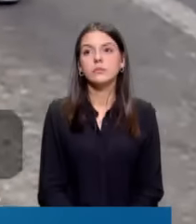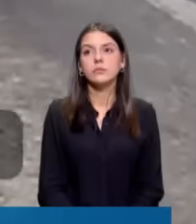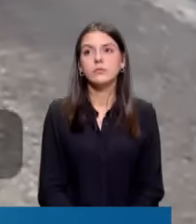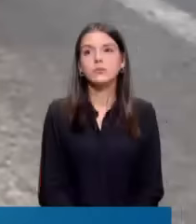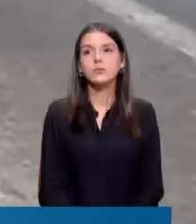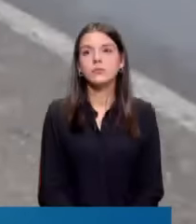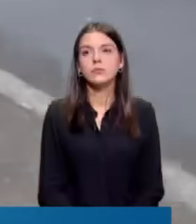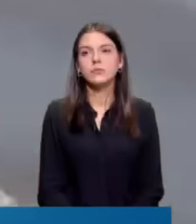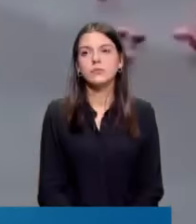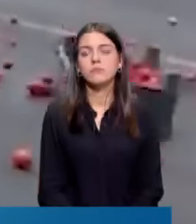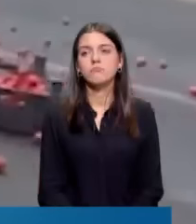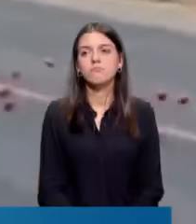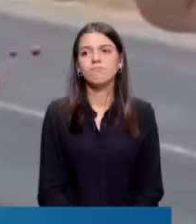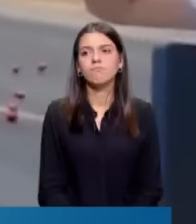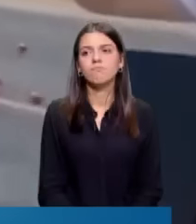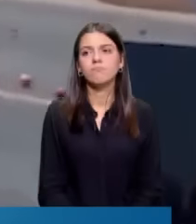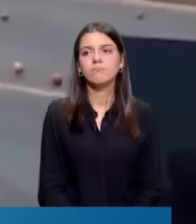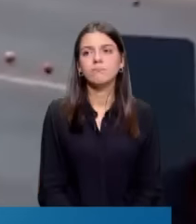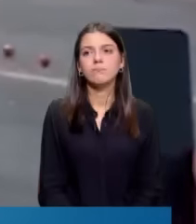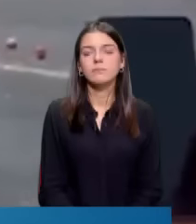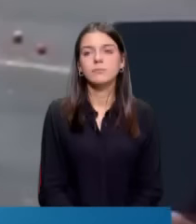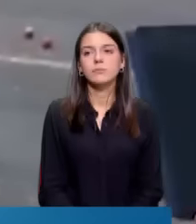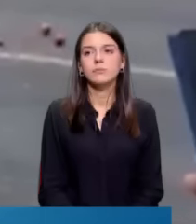görün haline.